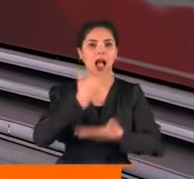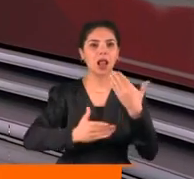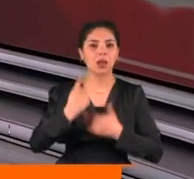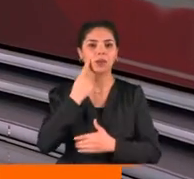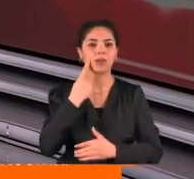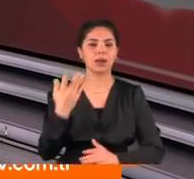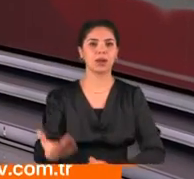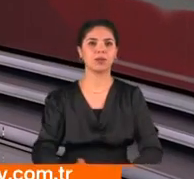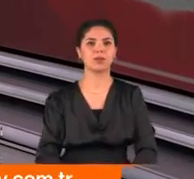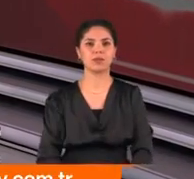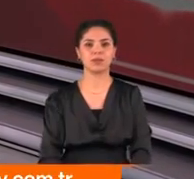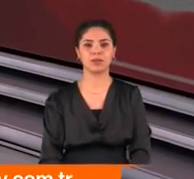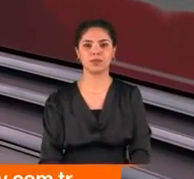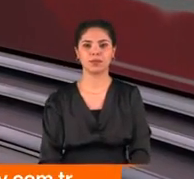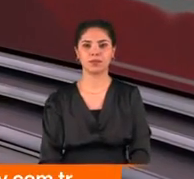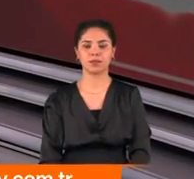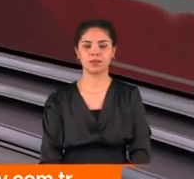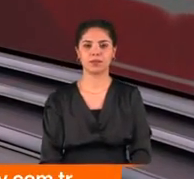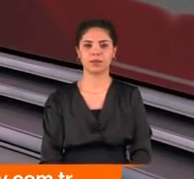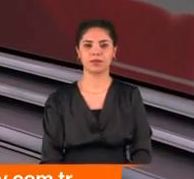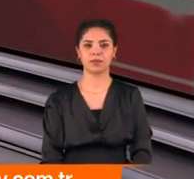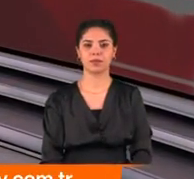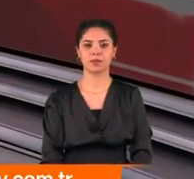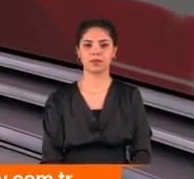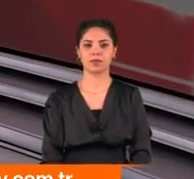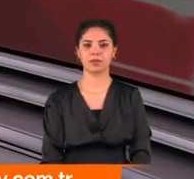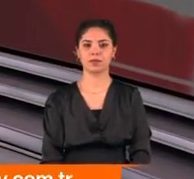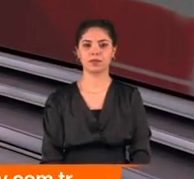Neler aktaracaksın, neler görüyorsun etrafında?